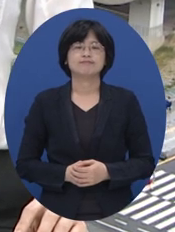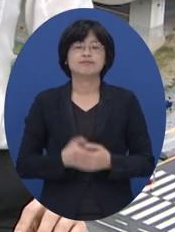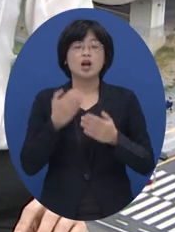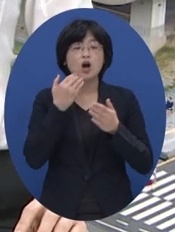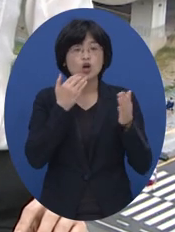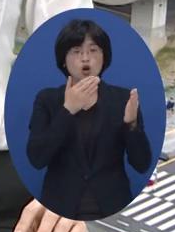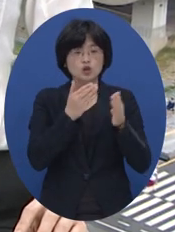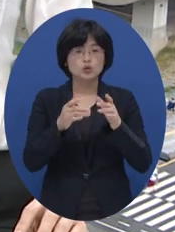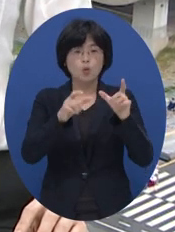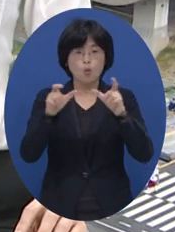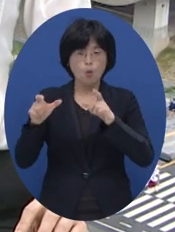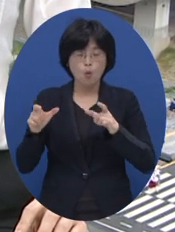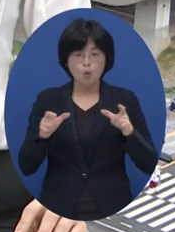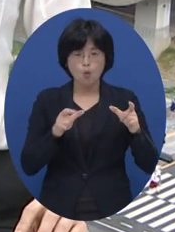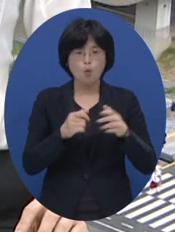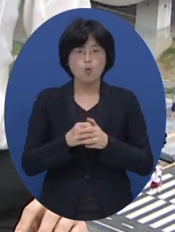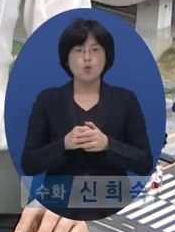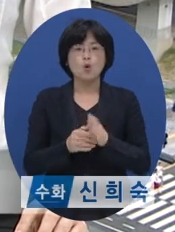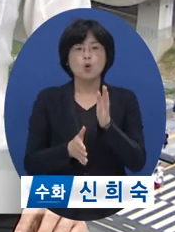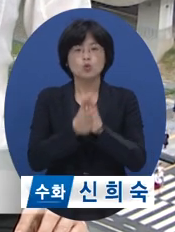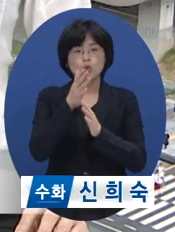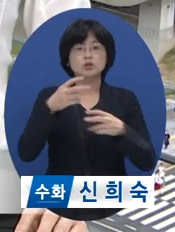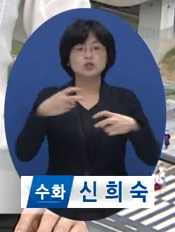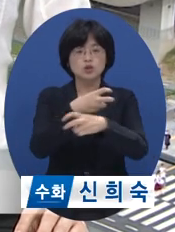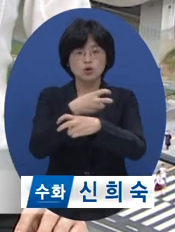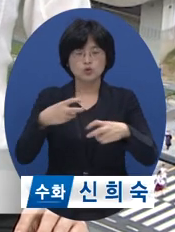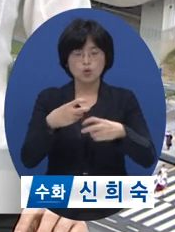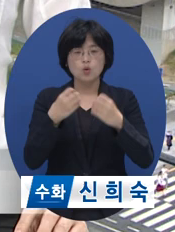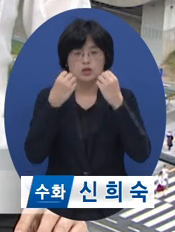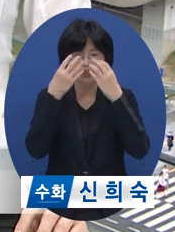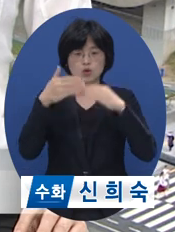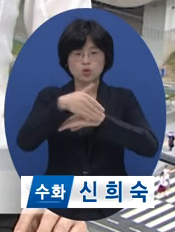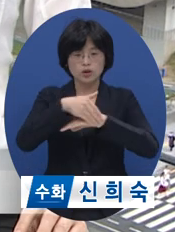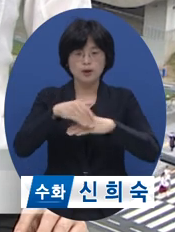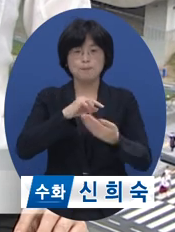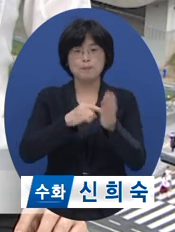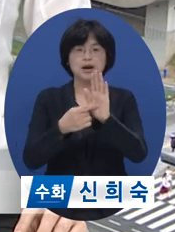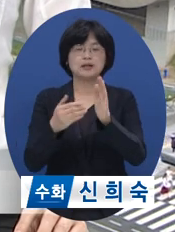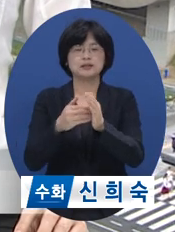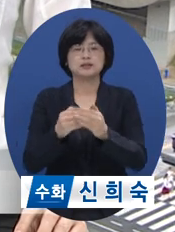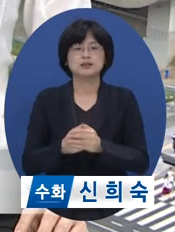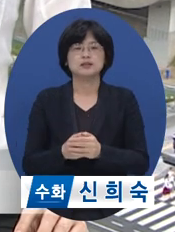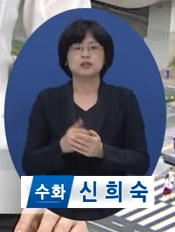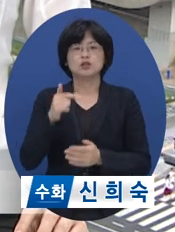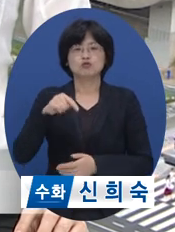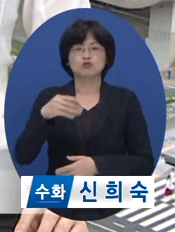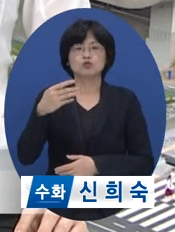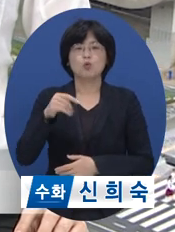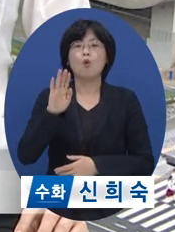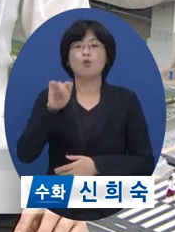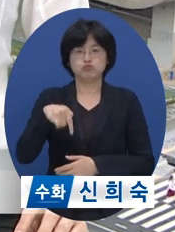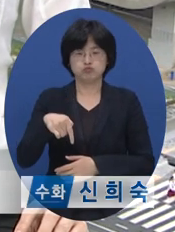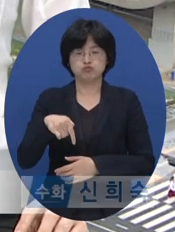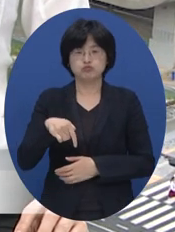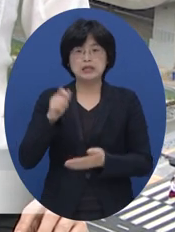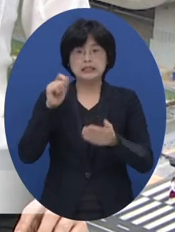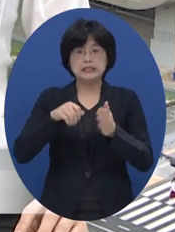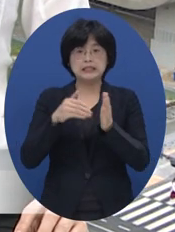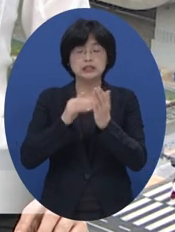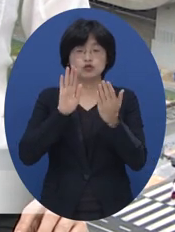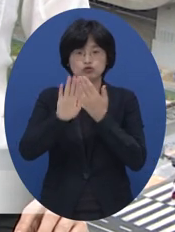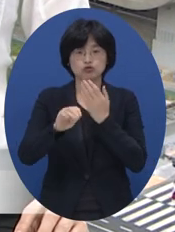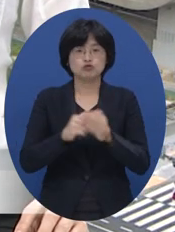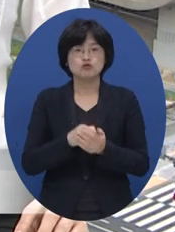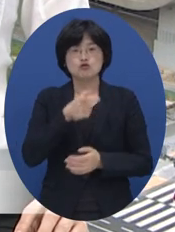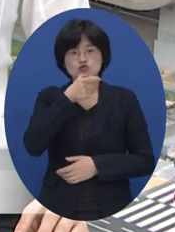경기 지역 곳곳을 연결하는 도시철도 로드맵이 새로 발표됐습니다. 국토부 승인을 받은 이번 계획은 수원과 성남, 용인